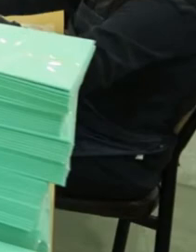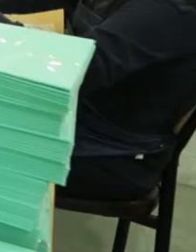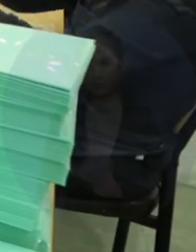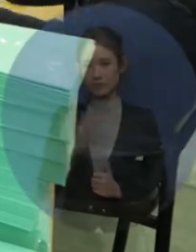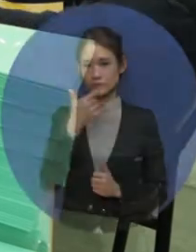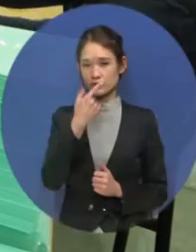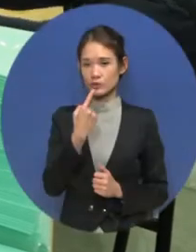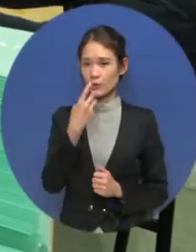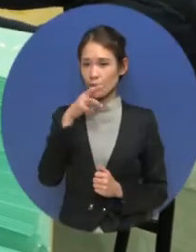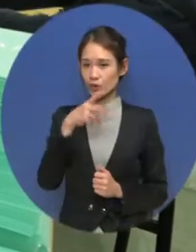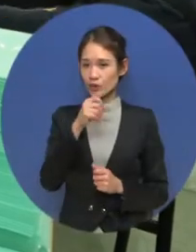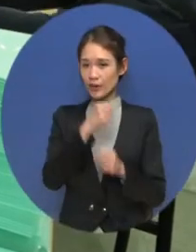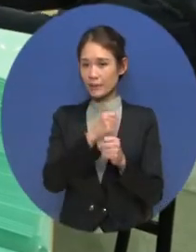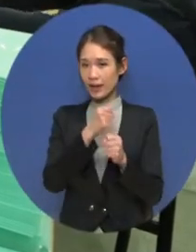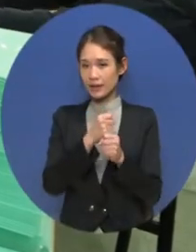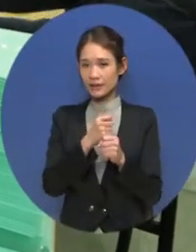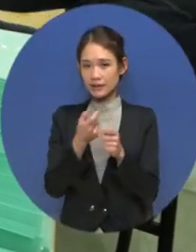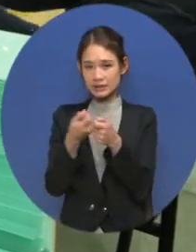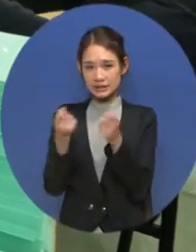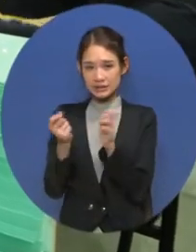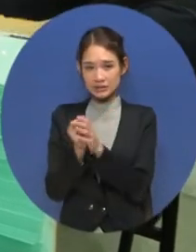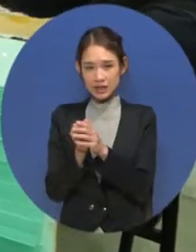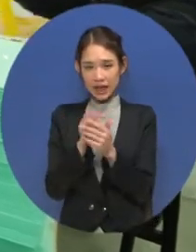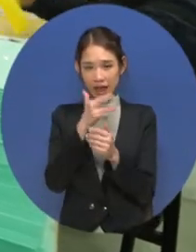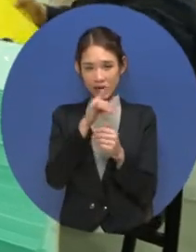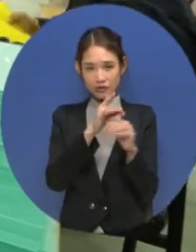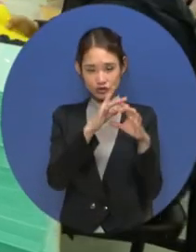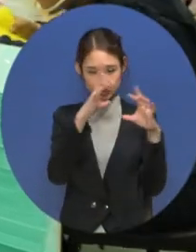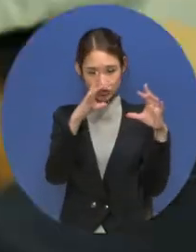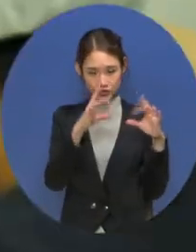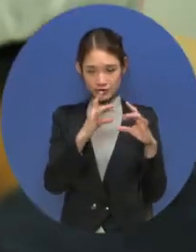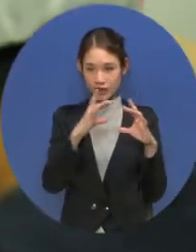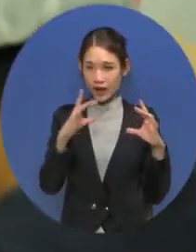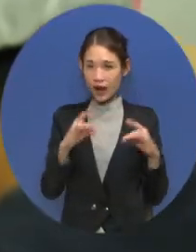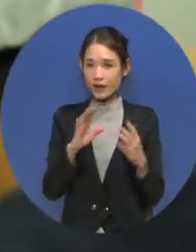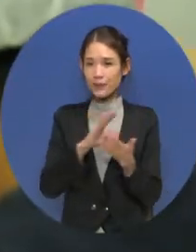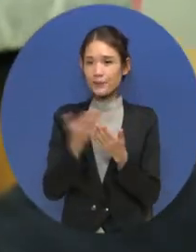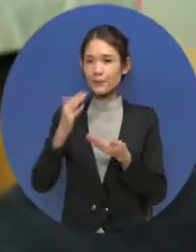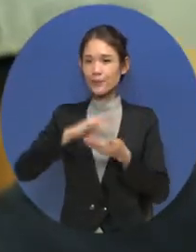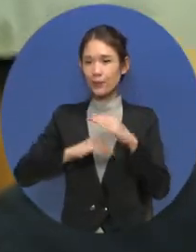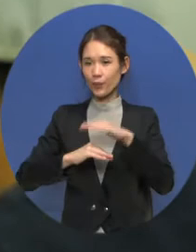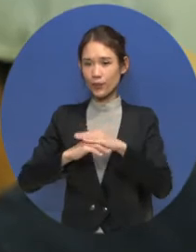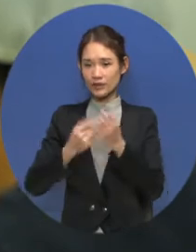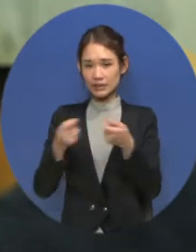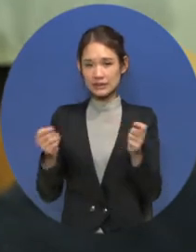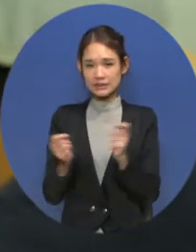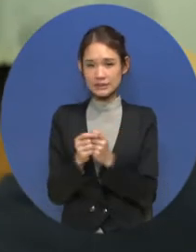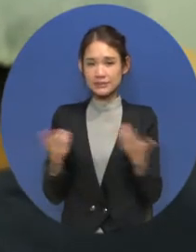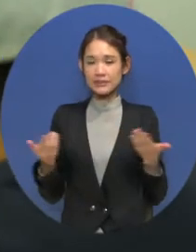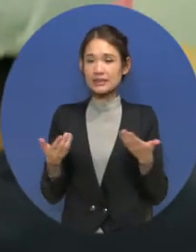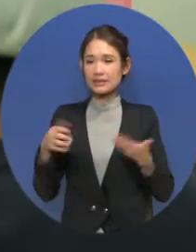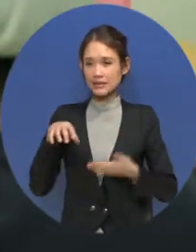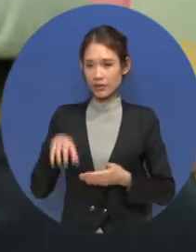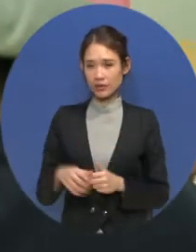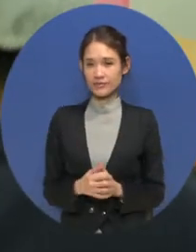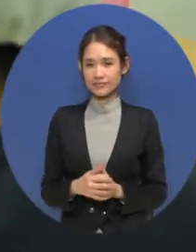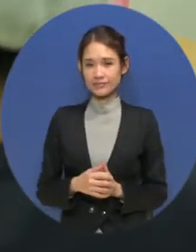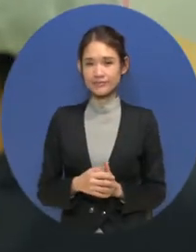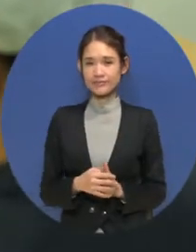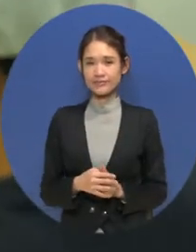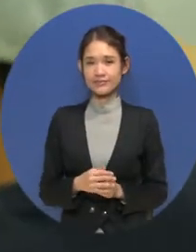누룽지를 만드는 팀에 이어 행주를 하나하나 포장하는 이곳은 포장팀의 일터입니다.